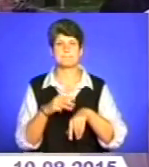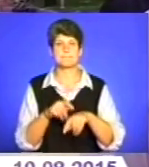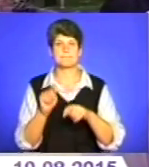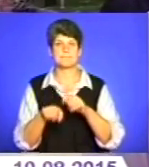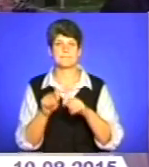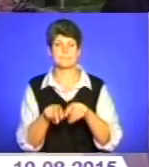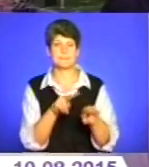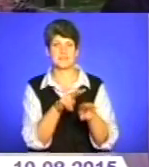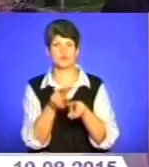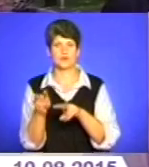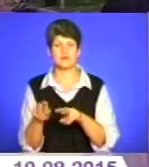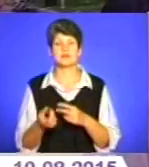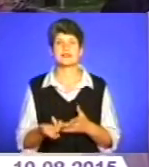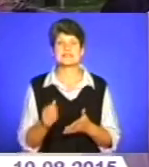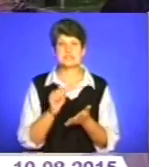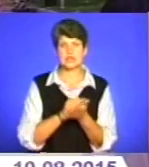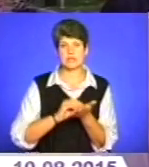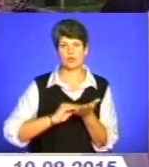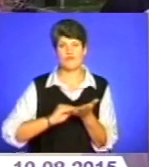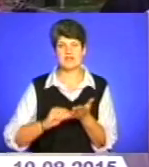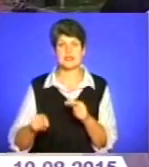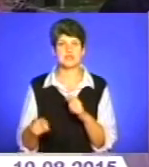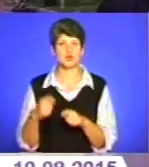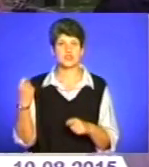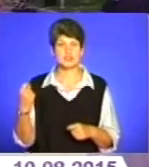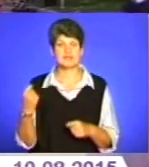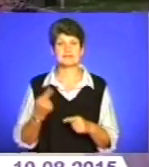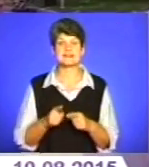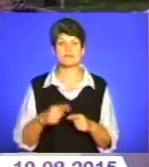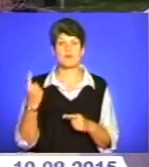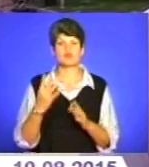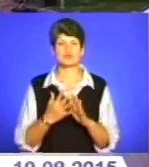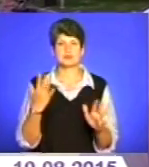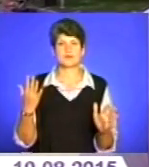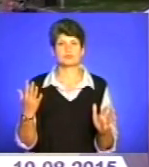адміністративних правопорушень, це документування злочинів, це в першу чергу